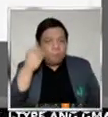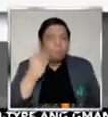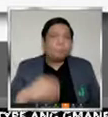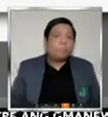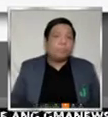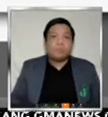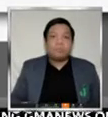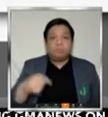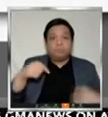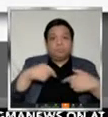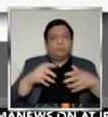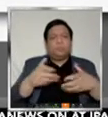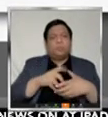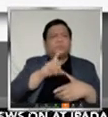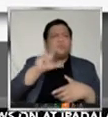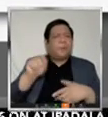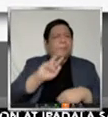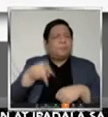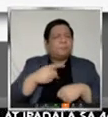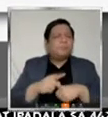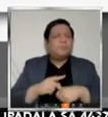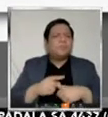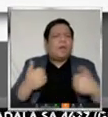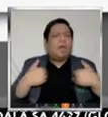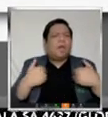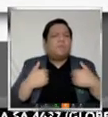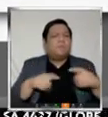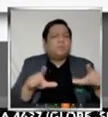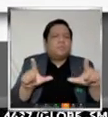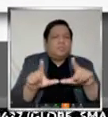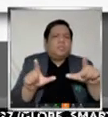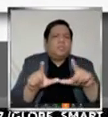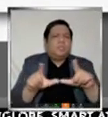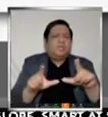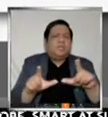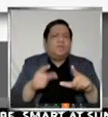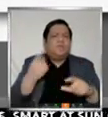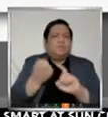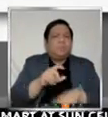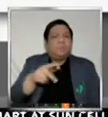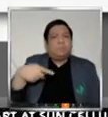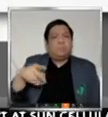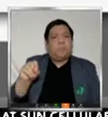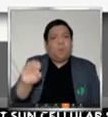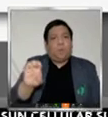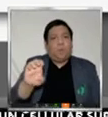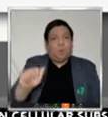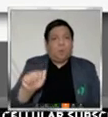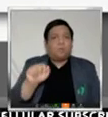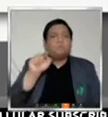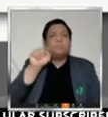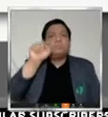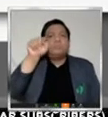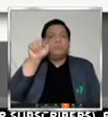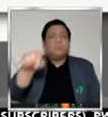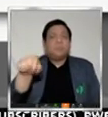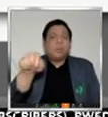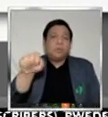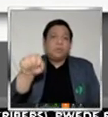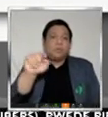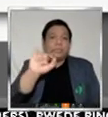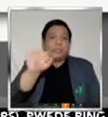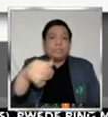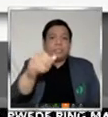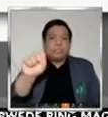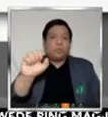sumbungan ng bayan, mayroong valid license for recruitment mula sa Philippine Overseas Employment Administration o POEA ang